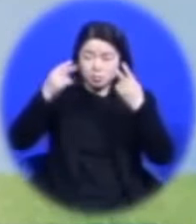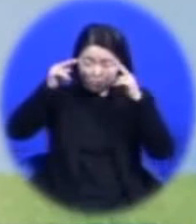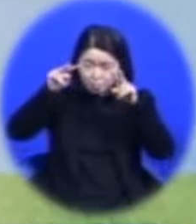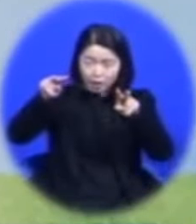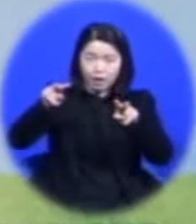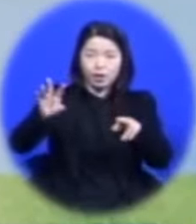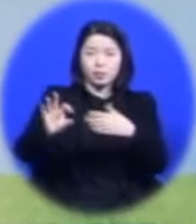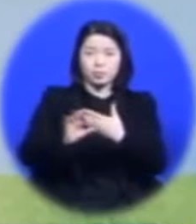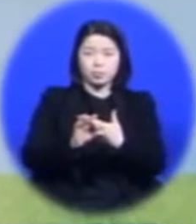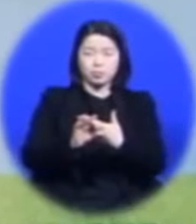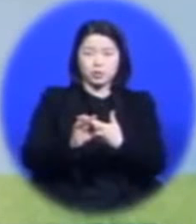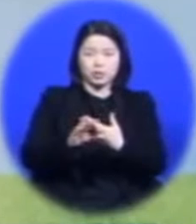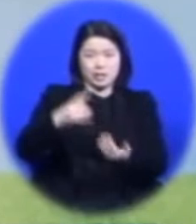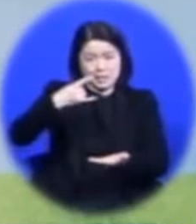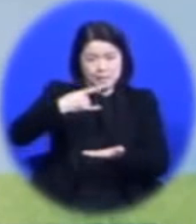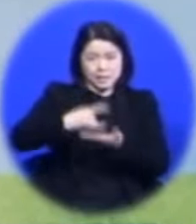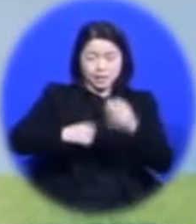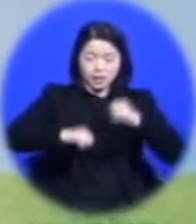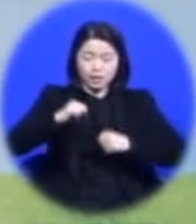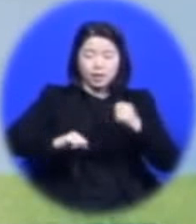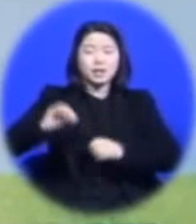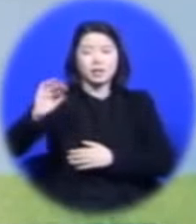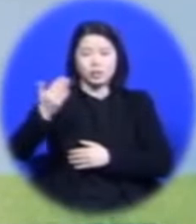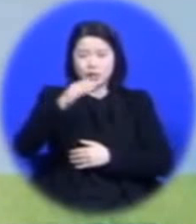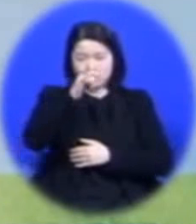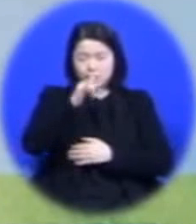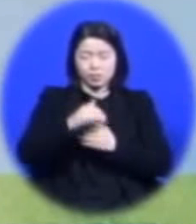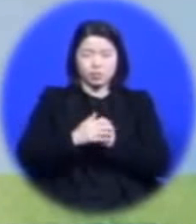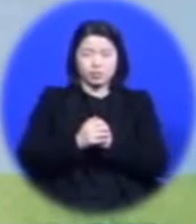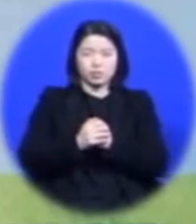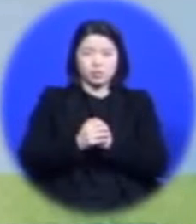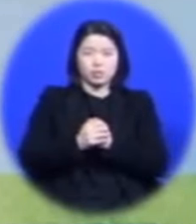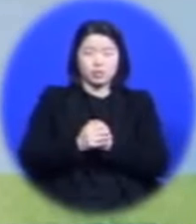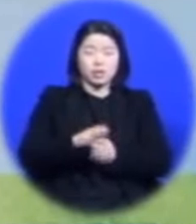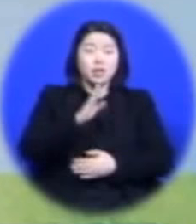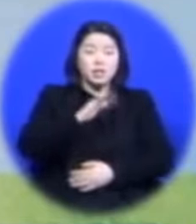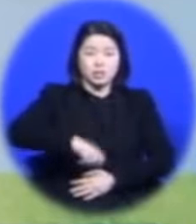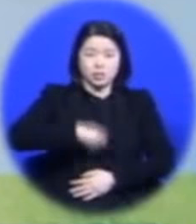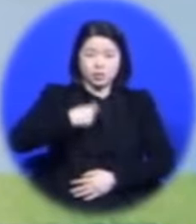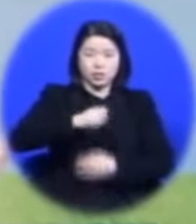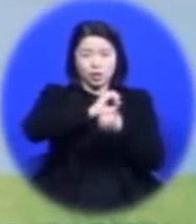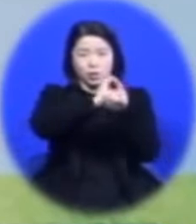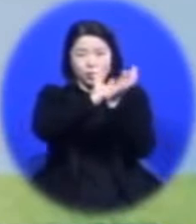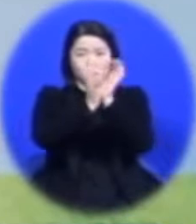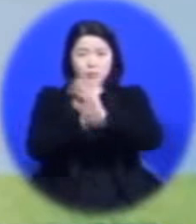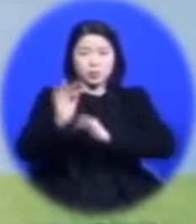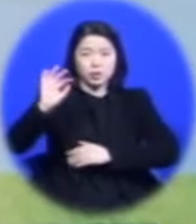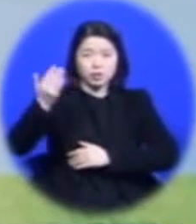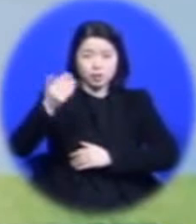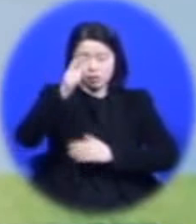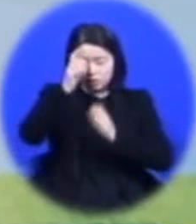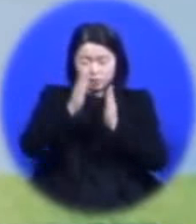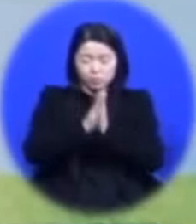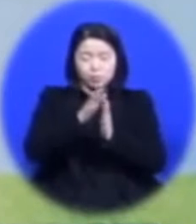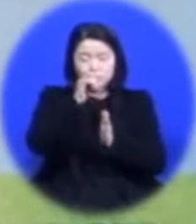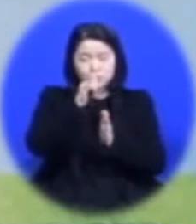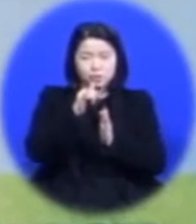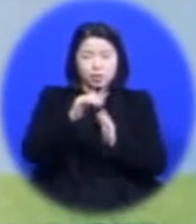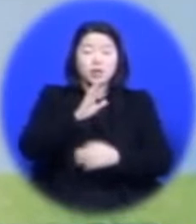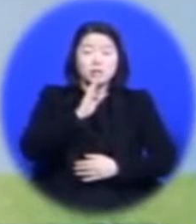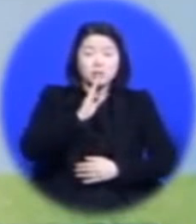바라보면 의를 행하게 돼 있어요 정의가 꽃피우기를 기도하게 돼 있어요